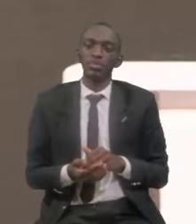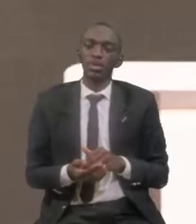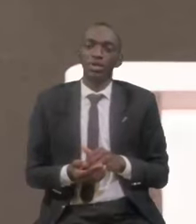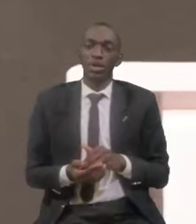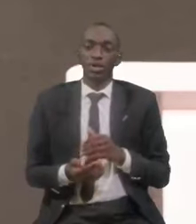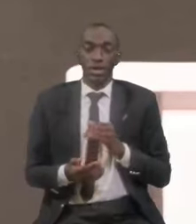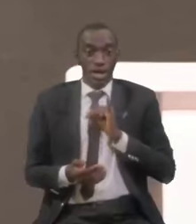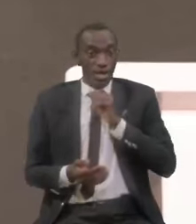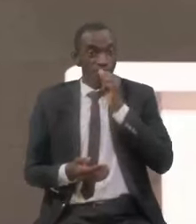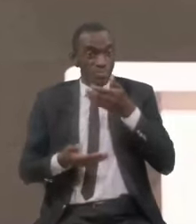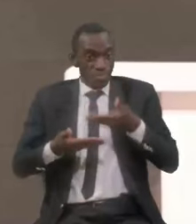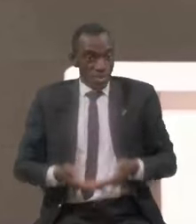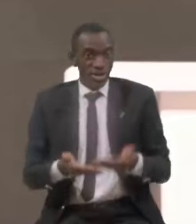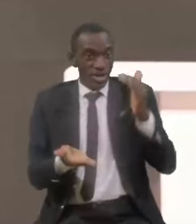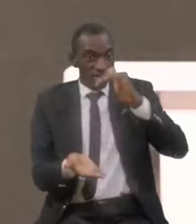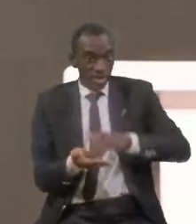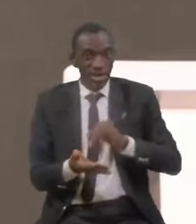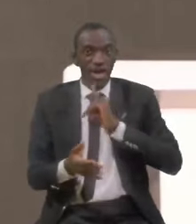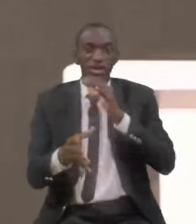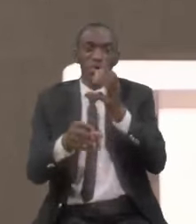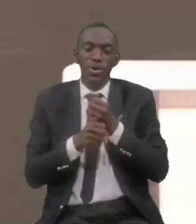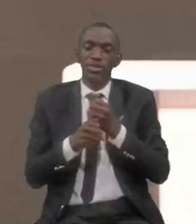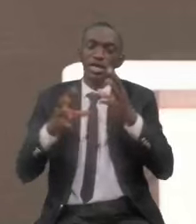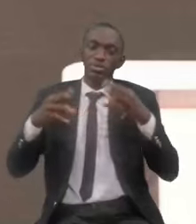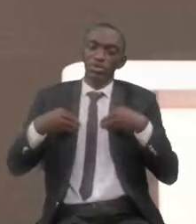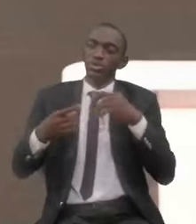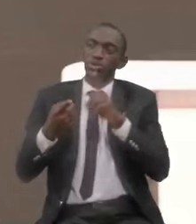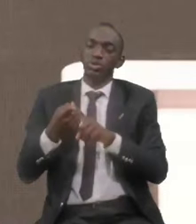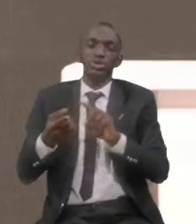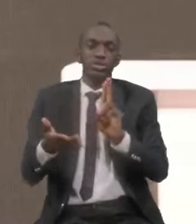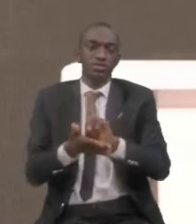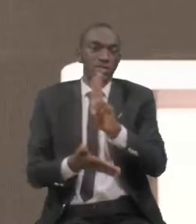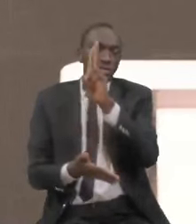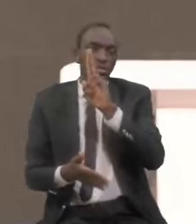Né de nouveau, a eu l'admission à l'université et